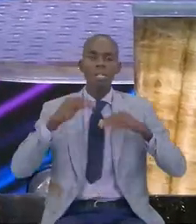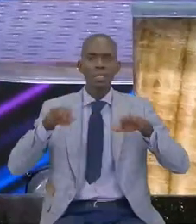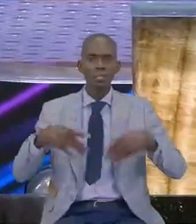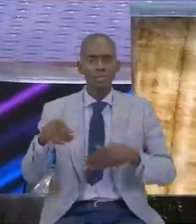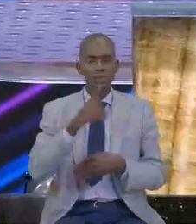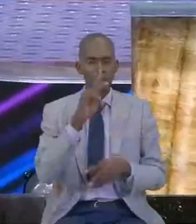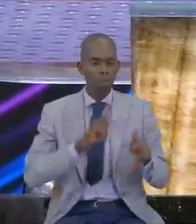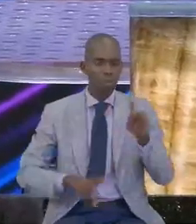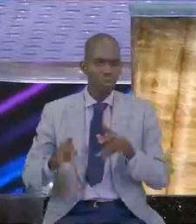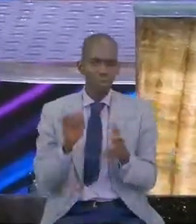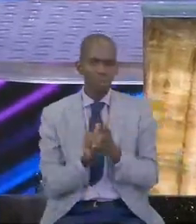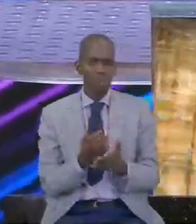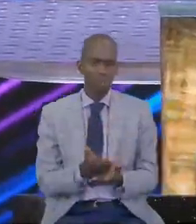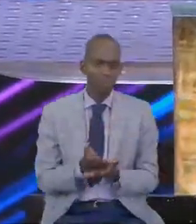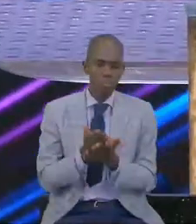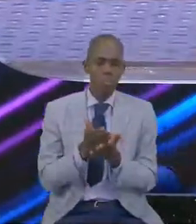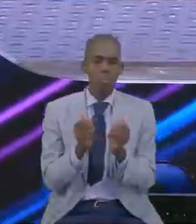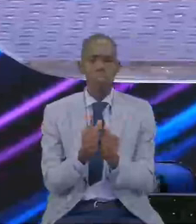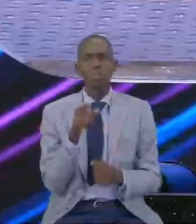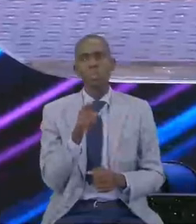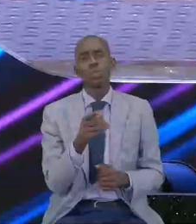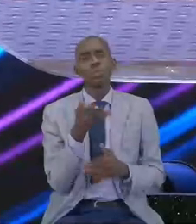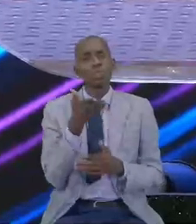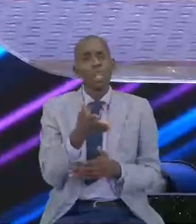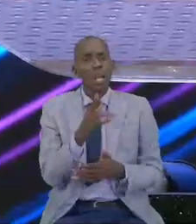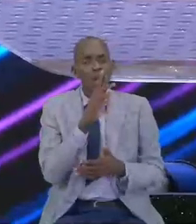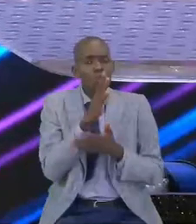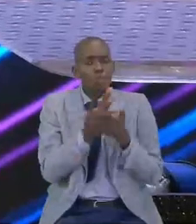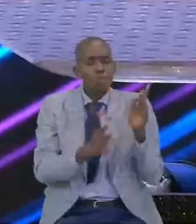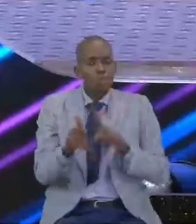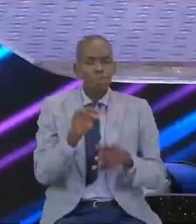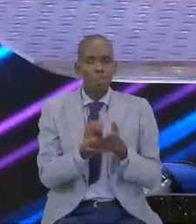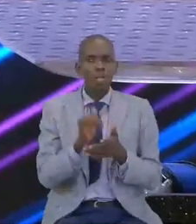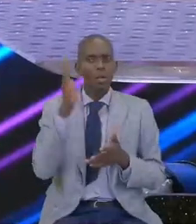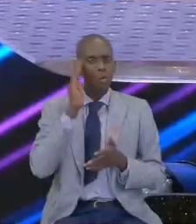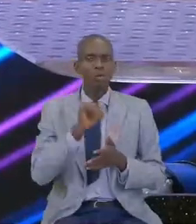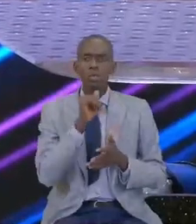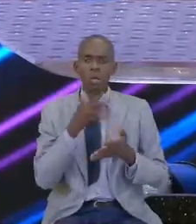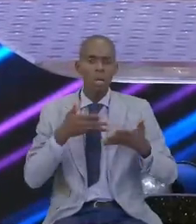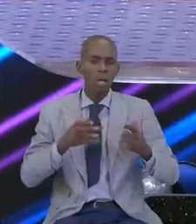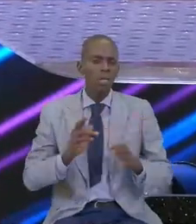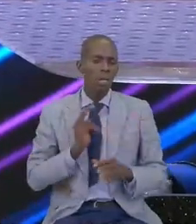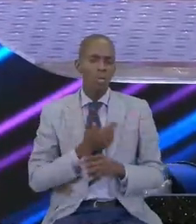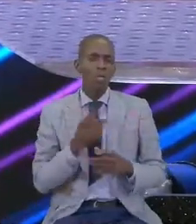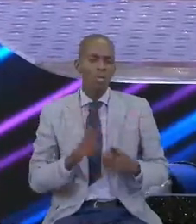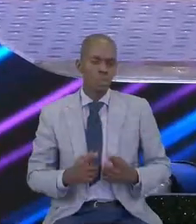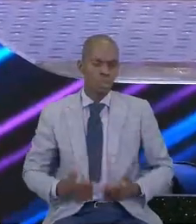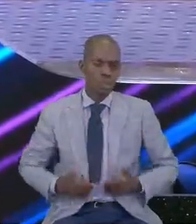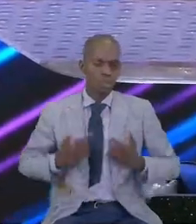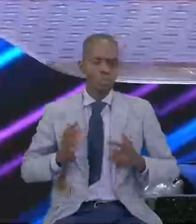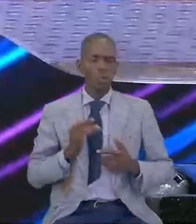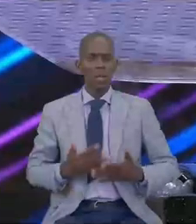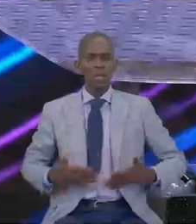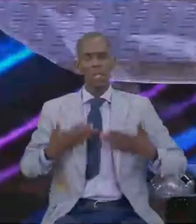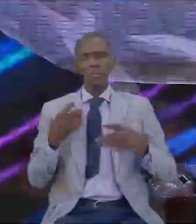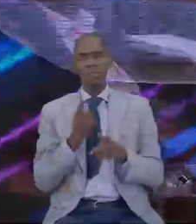toi. Il y a des gens qui ne nous permettent pas de mener notre vie telle que nous devons mener. Alors, fais ça comme